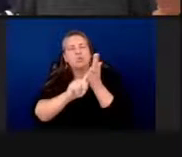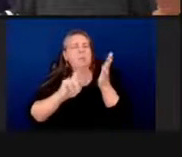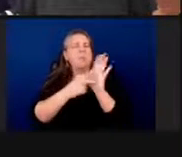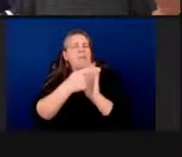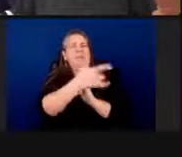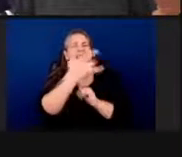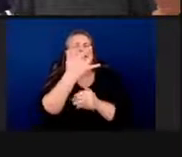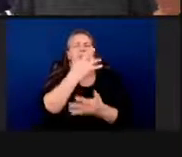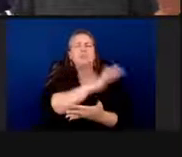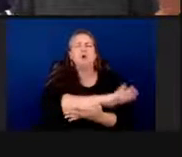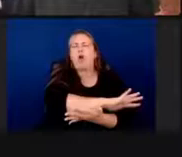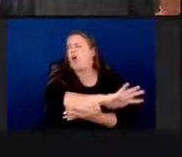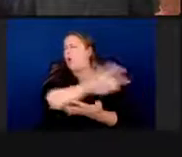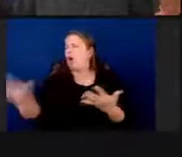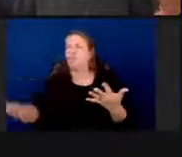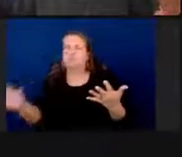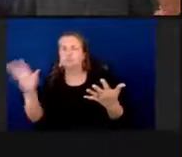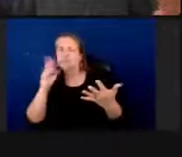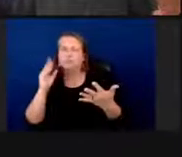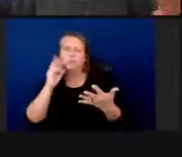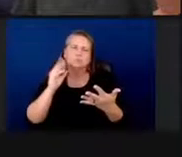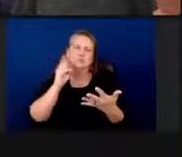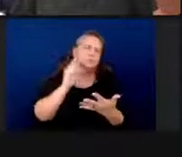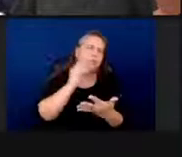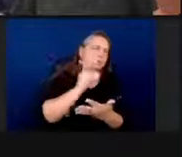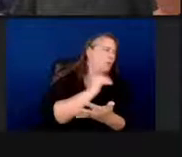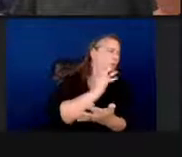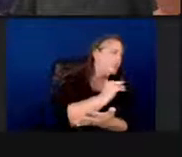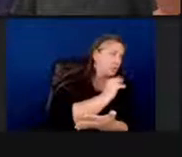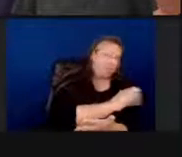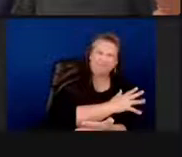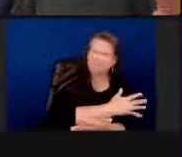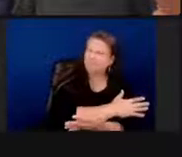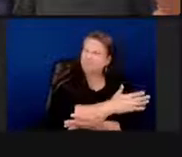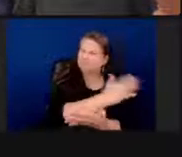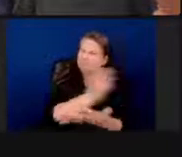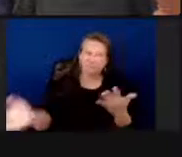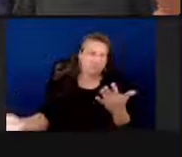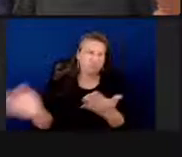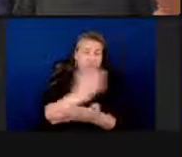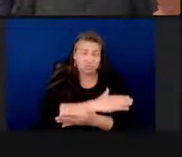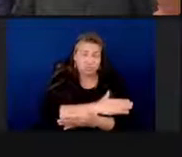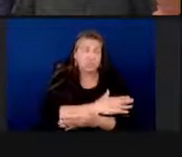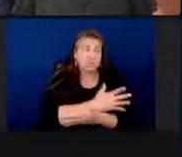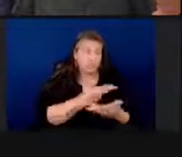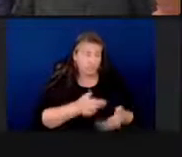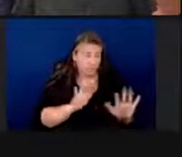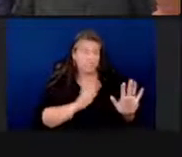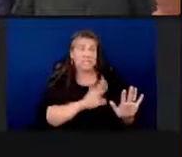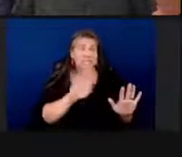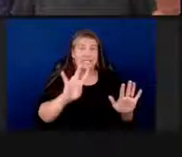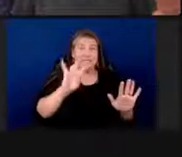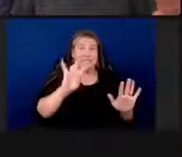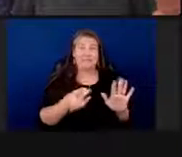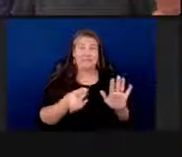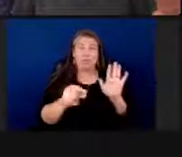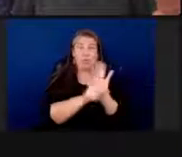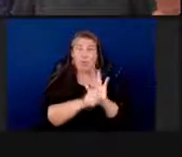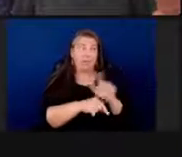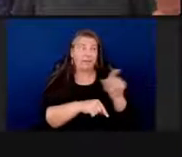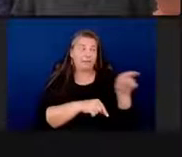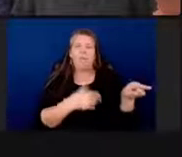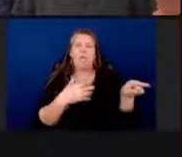على الاستكشاف، وبعد ذلك في مستوى السابع والثامن تحاولون جمع كل هذه